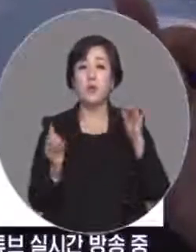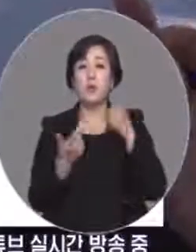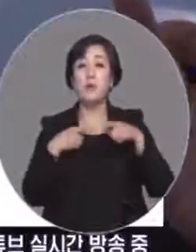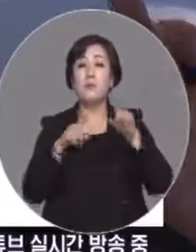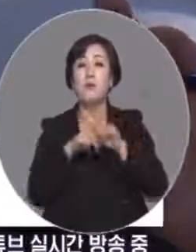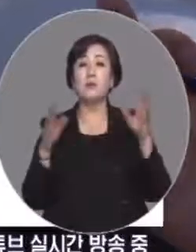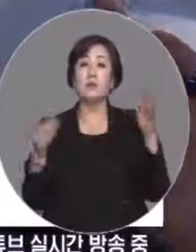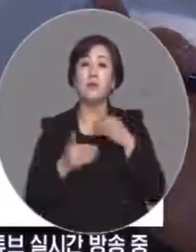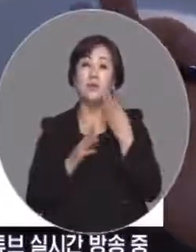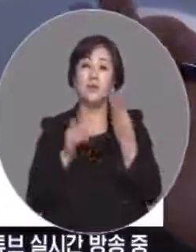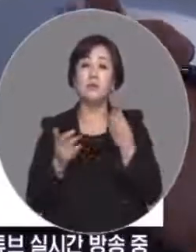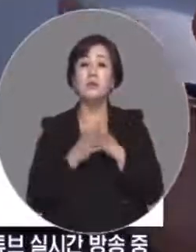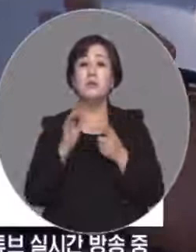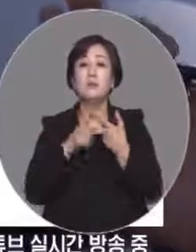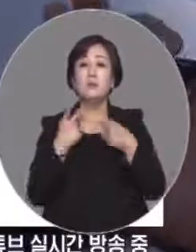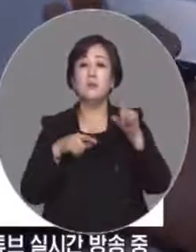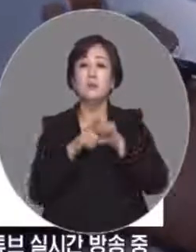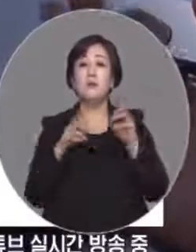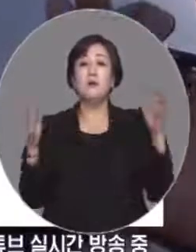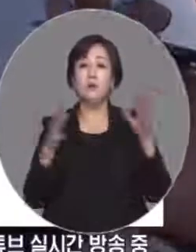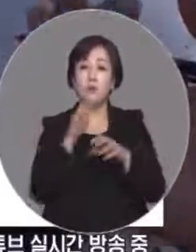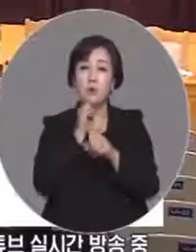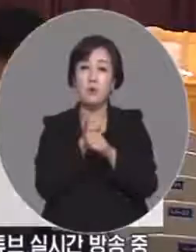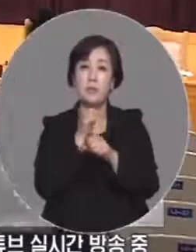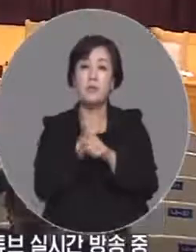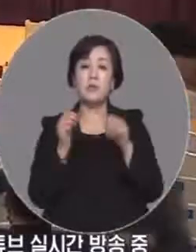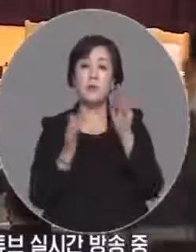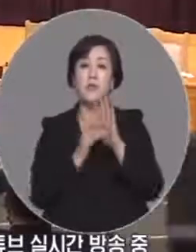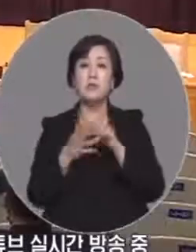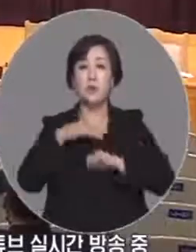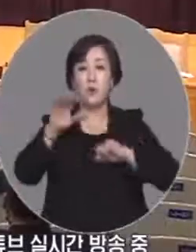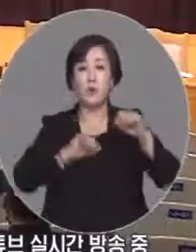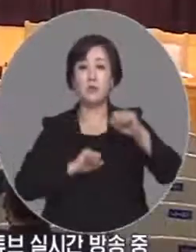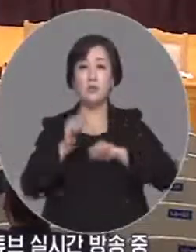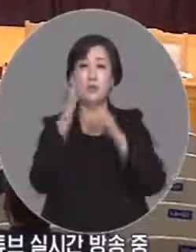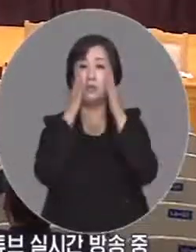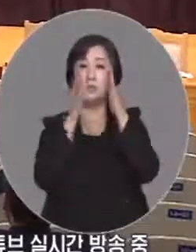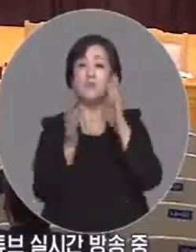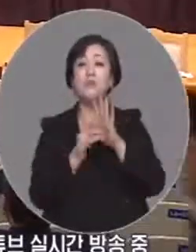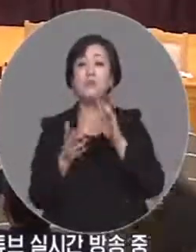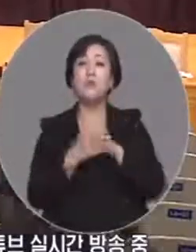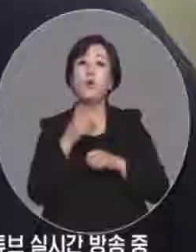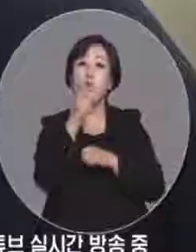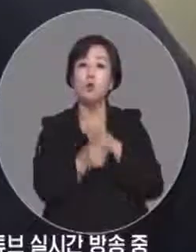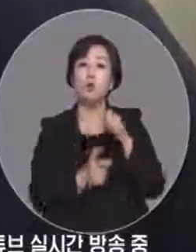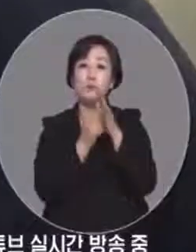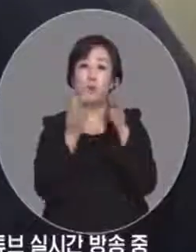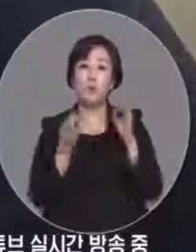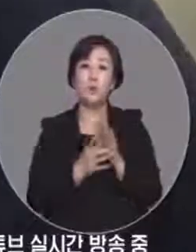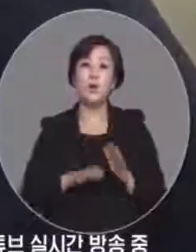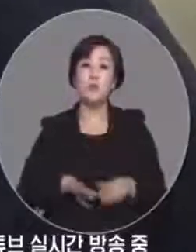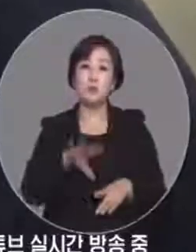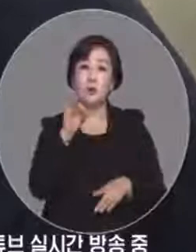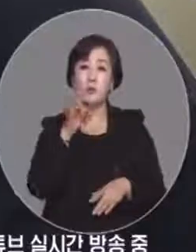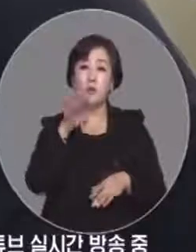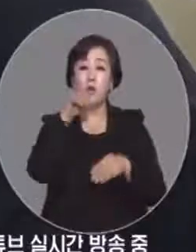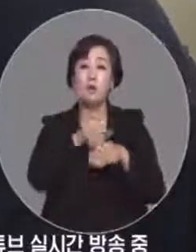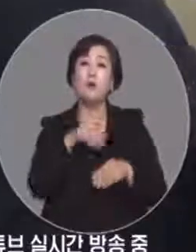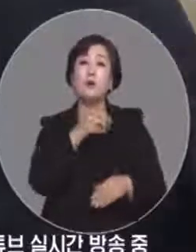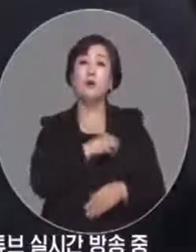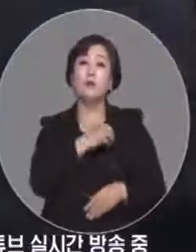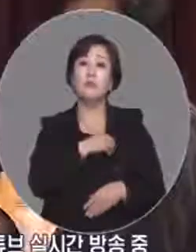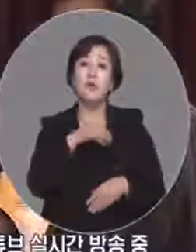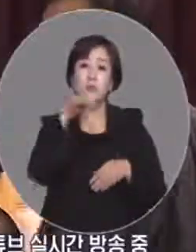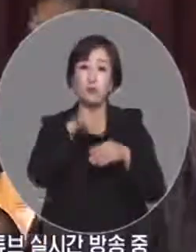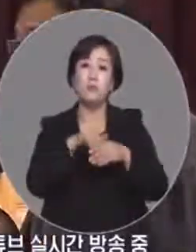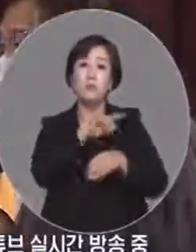네 사람을 심기 위해 치열한 각축을 벌이고 있습니다. 이에 따라 울산 상이 60년 역사상 처음으로 선거인단도 투표를